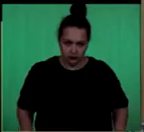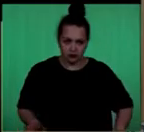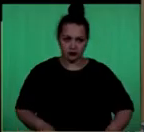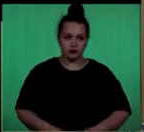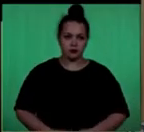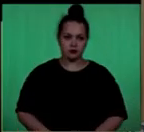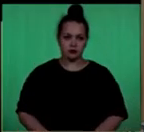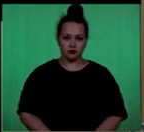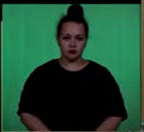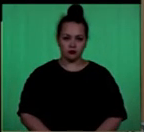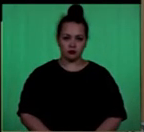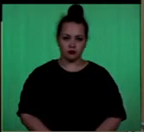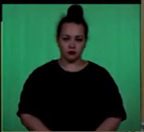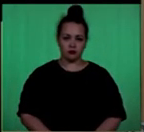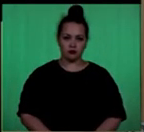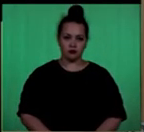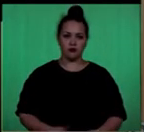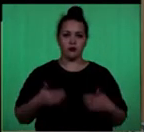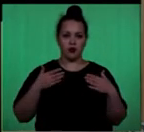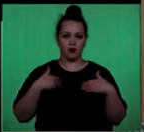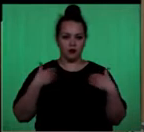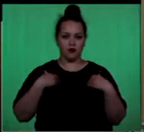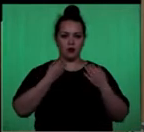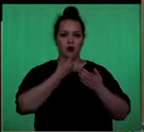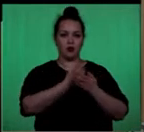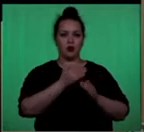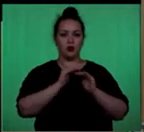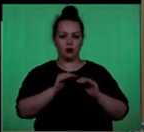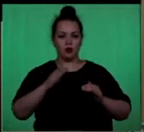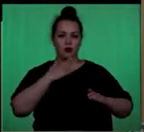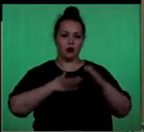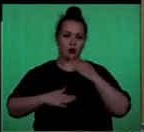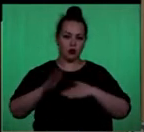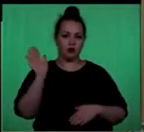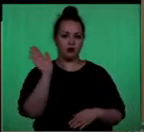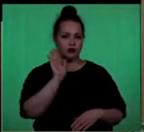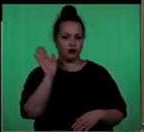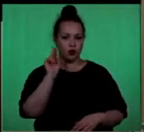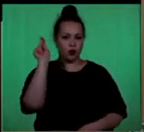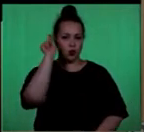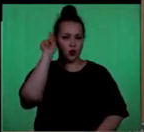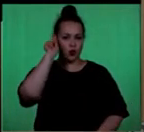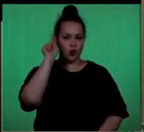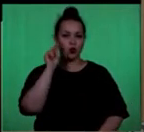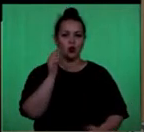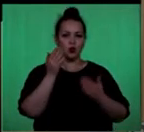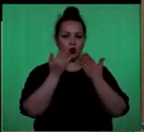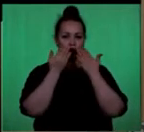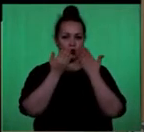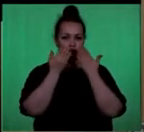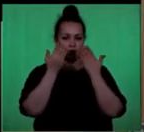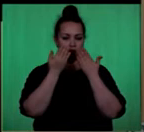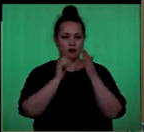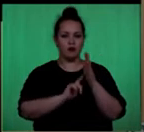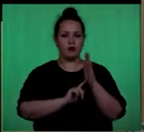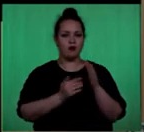здравствуйте мои дорогие ребята я рада вас приветствовать у нас урок чтения мы